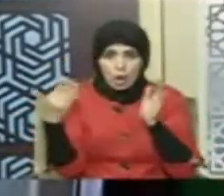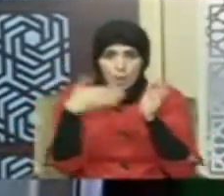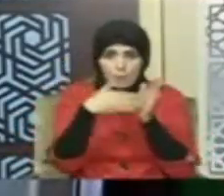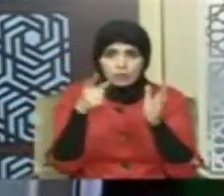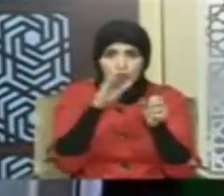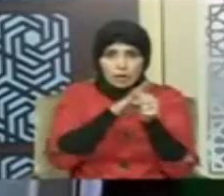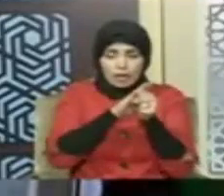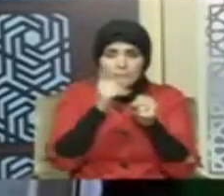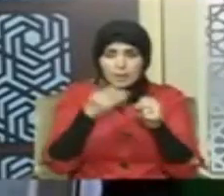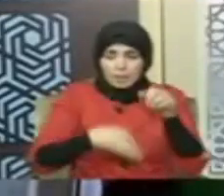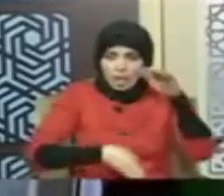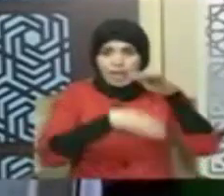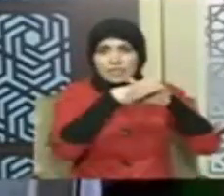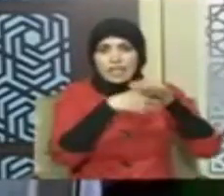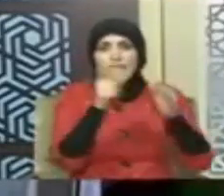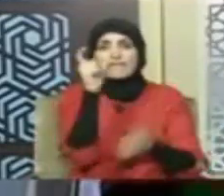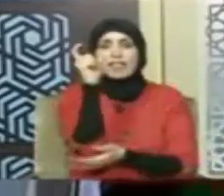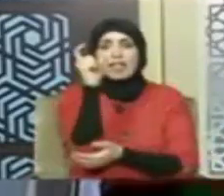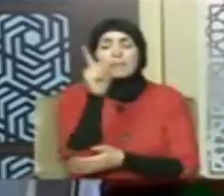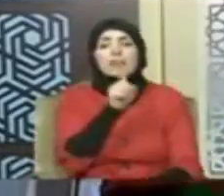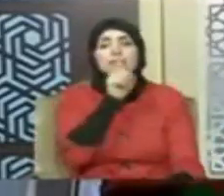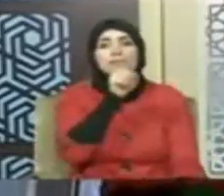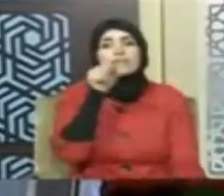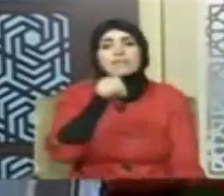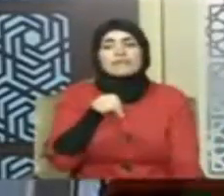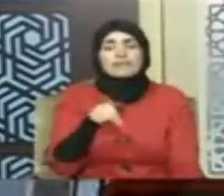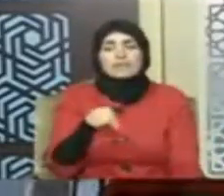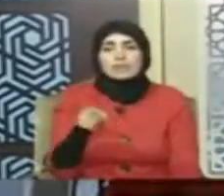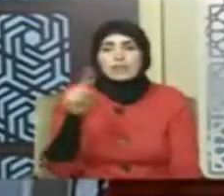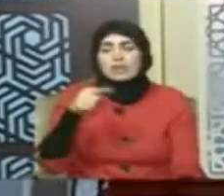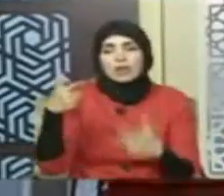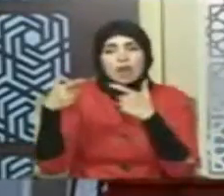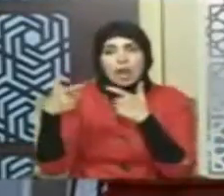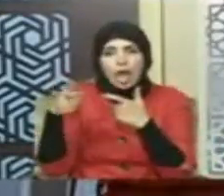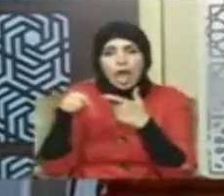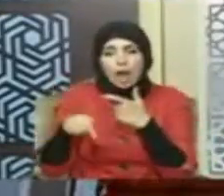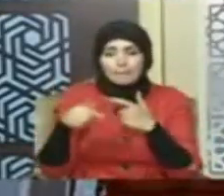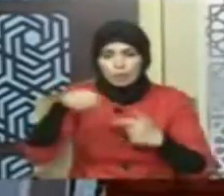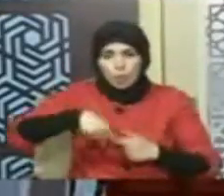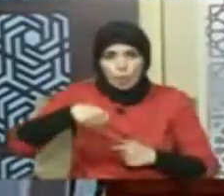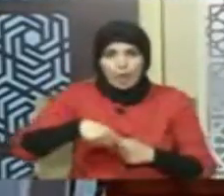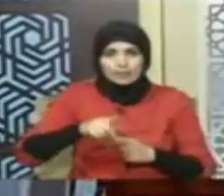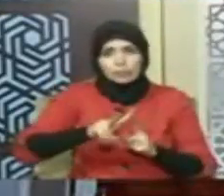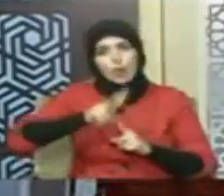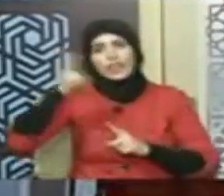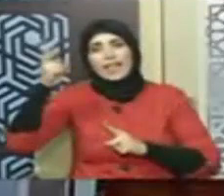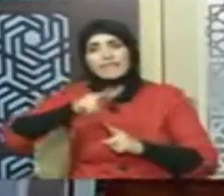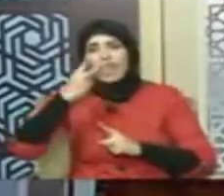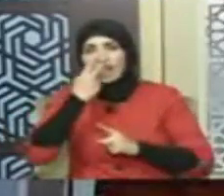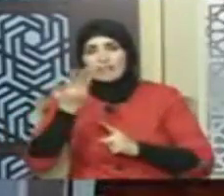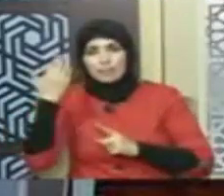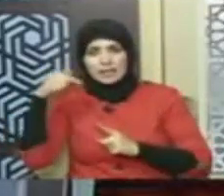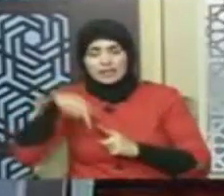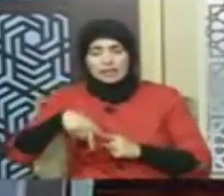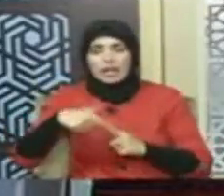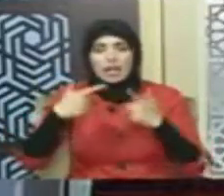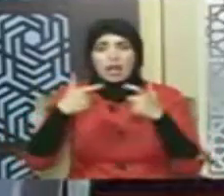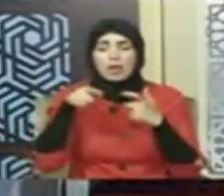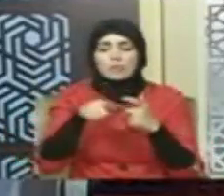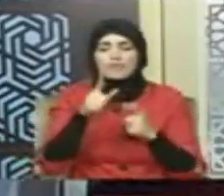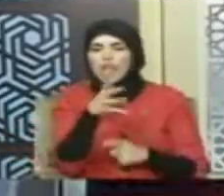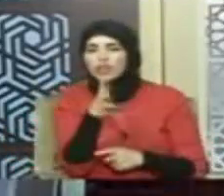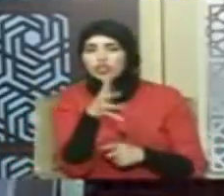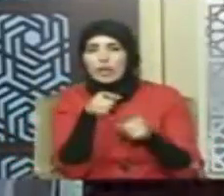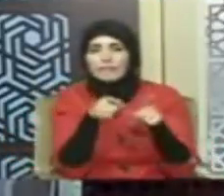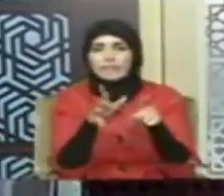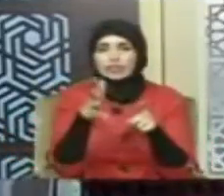ولأن هناك دائما في ظل حروب الجيل الرابع والخامس وأعداء الدين والدولة من يشككون